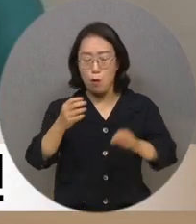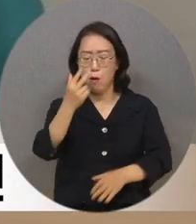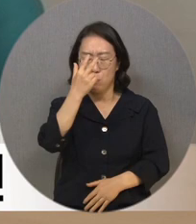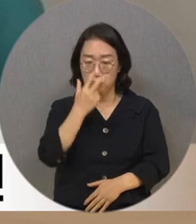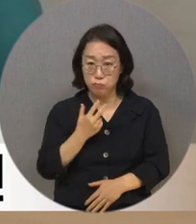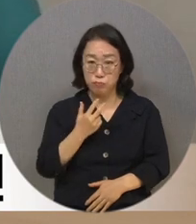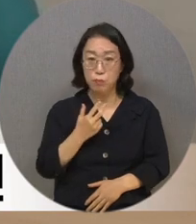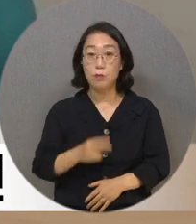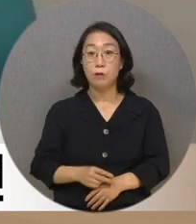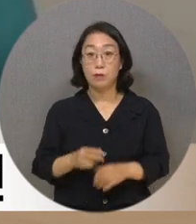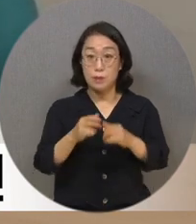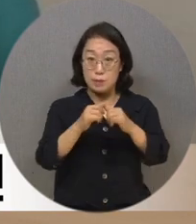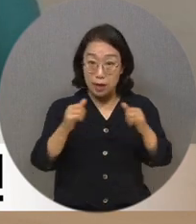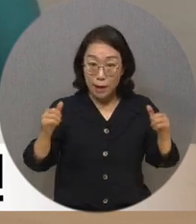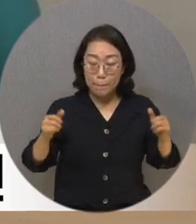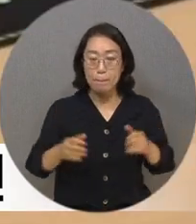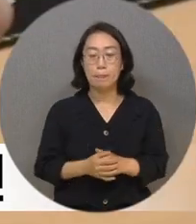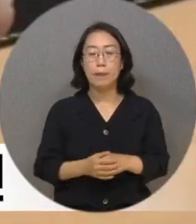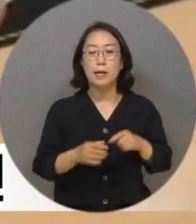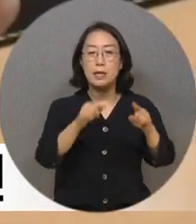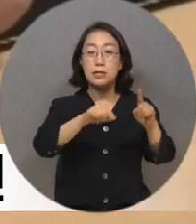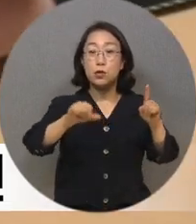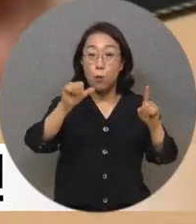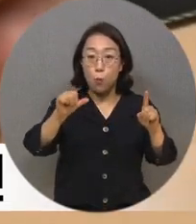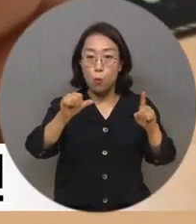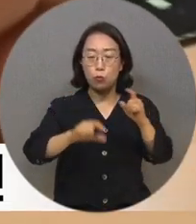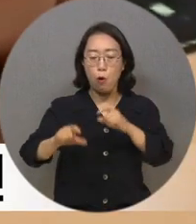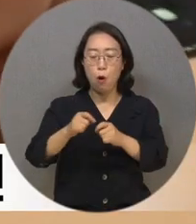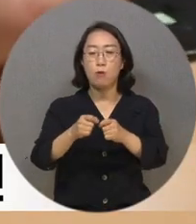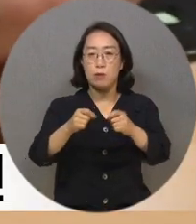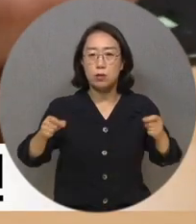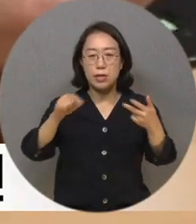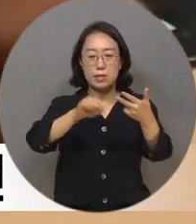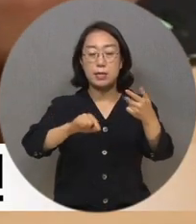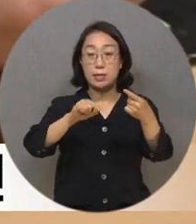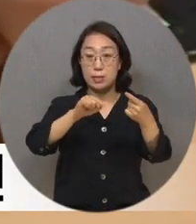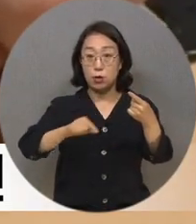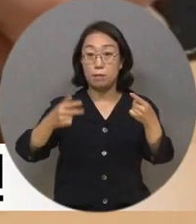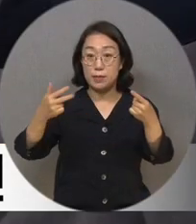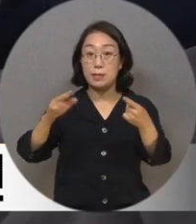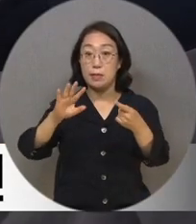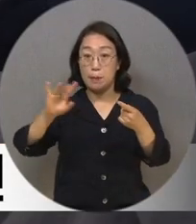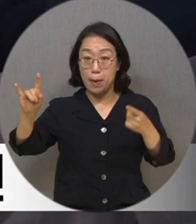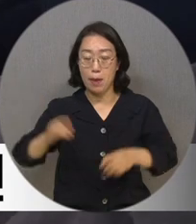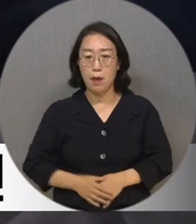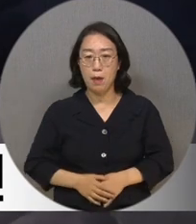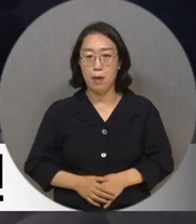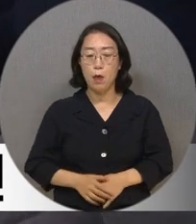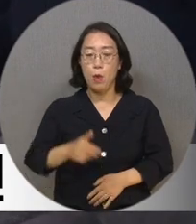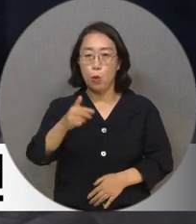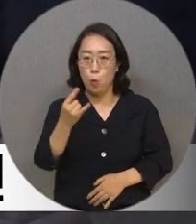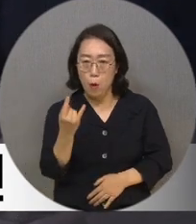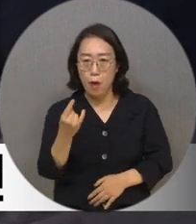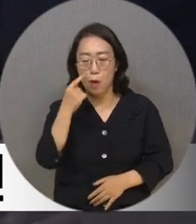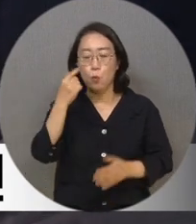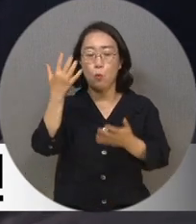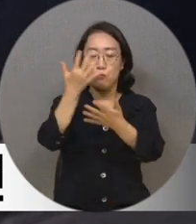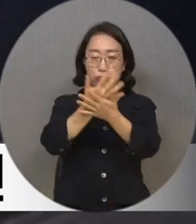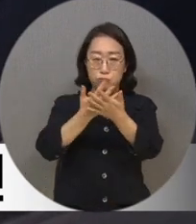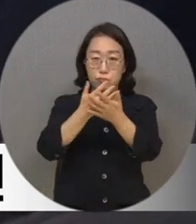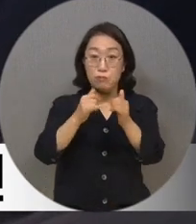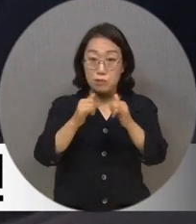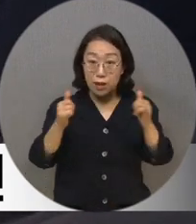대한 추가 시간은 현행 1.5배에서 1.7배로 중중에 지체 뇌병변장애 약시장은